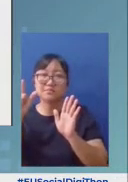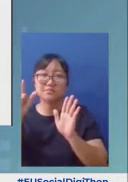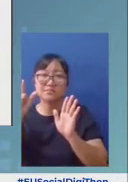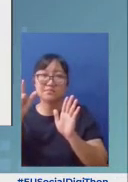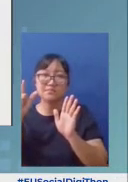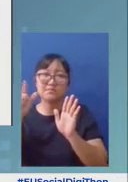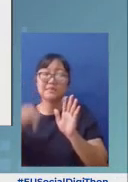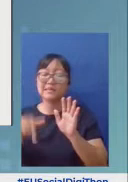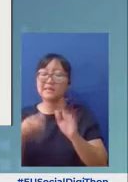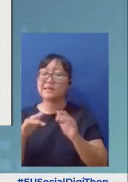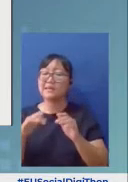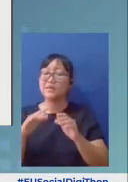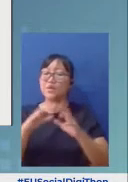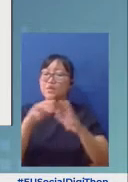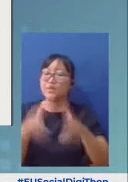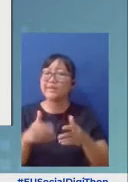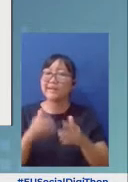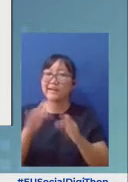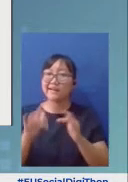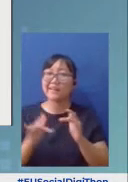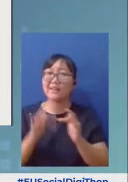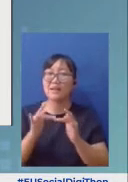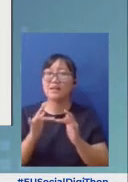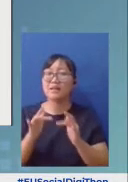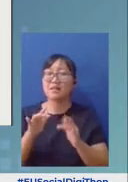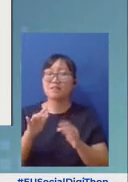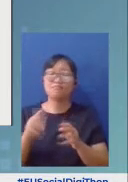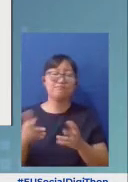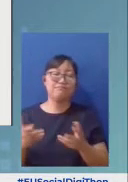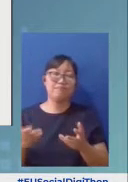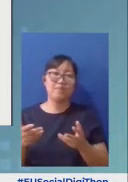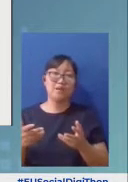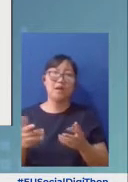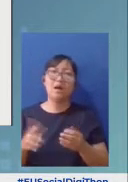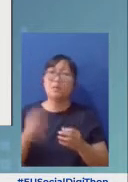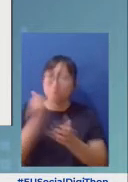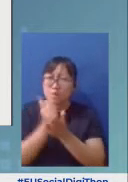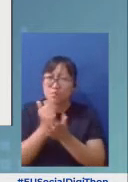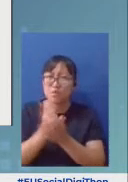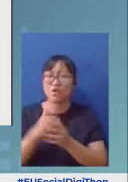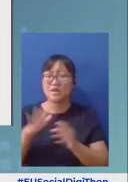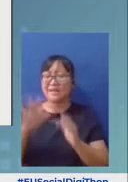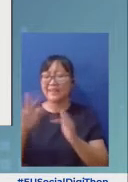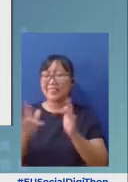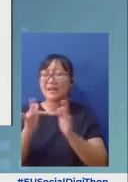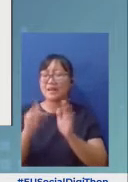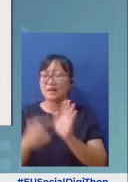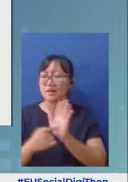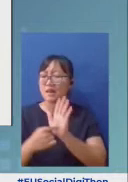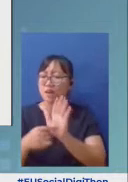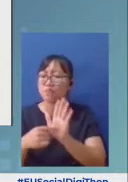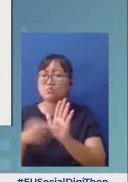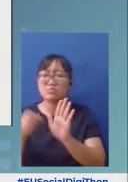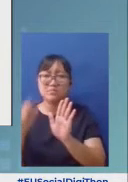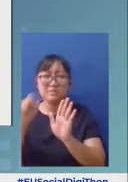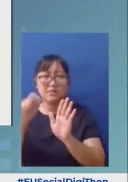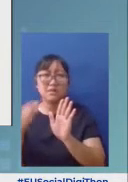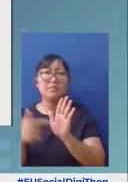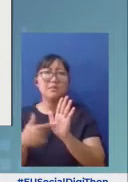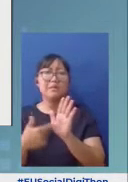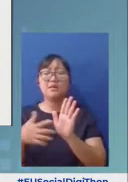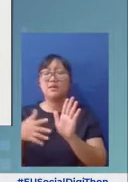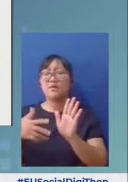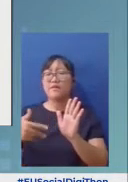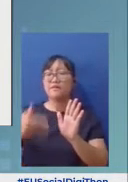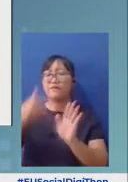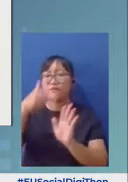itu. Harus kita jaga dengan postingan yang positif ya. Jadi semua yang kelihatan, gambar-gambar, video tentang